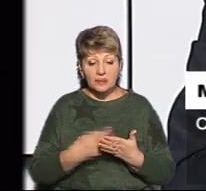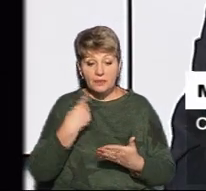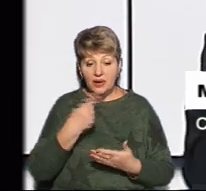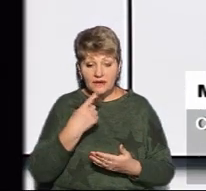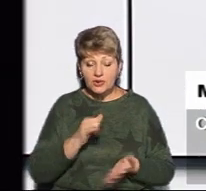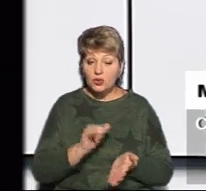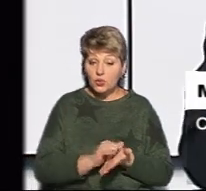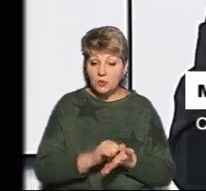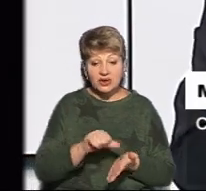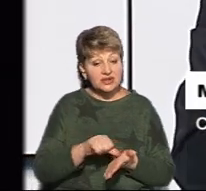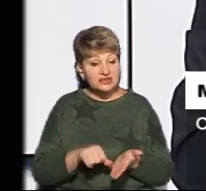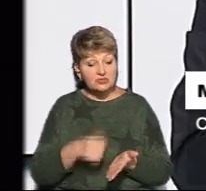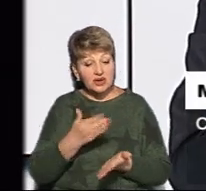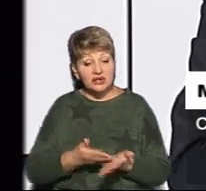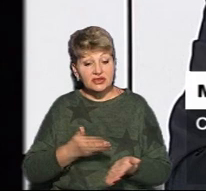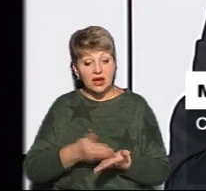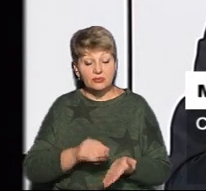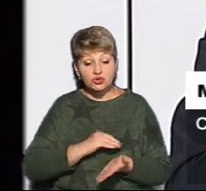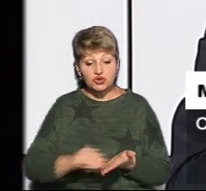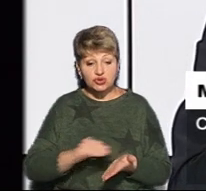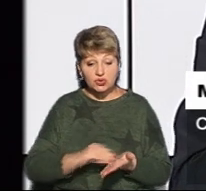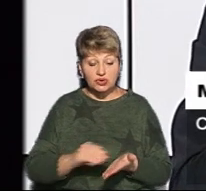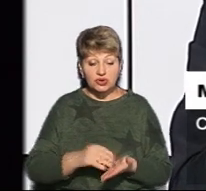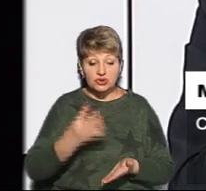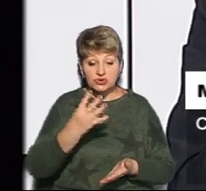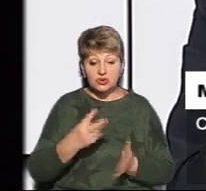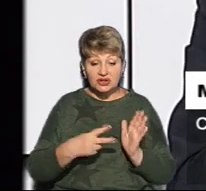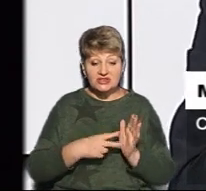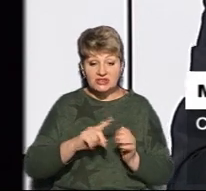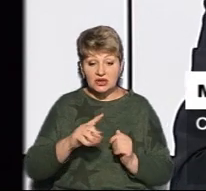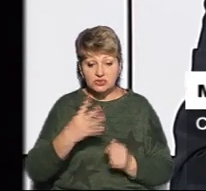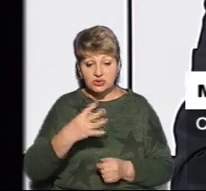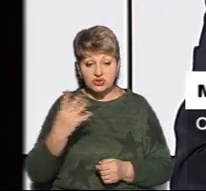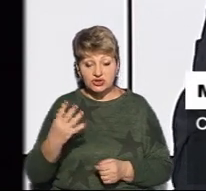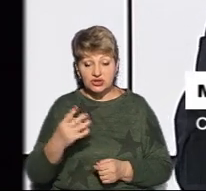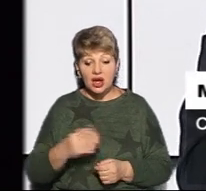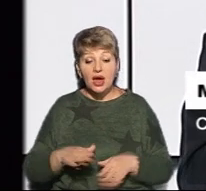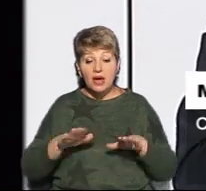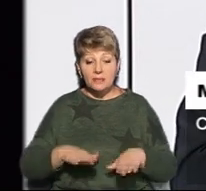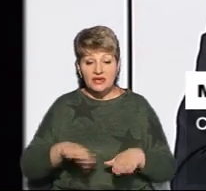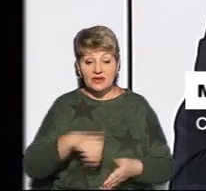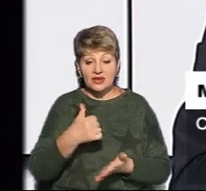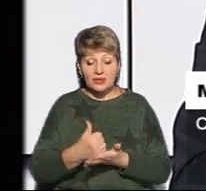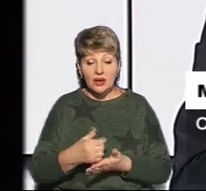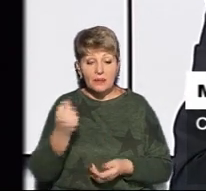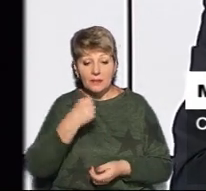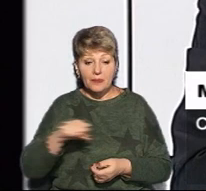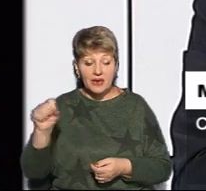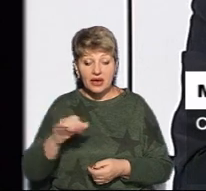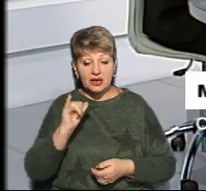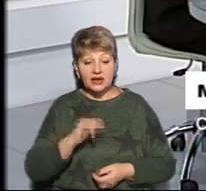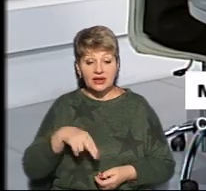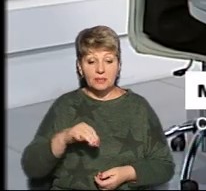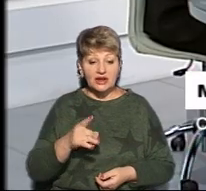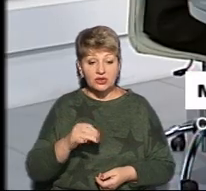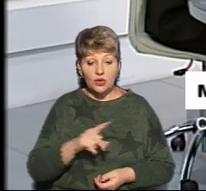Почнемо з Умані. За даними журналістів сайту 47-44, на виборах міського голови Умані перемагає Ірина Плітньова від партії «За